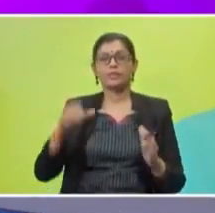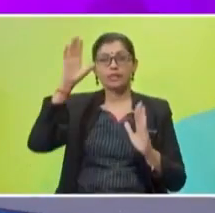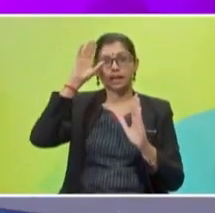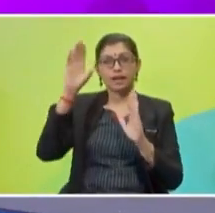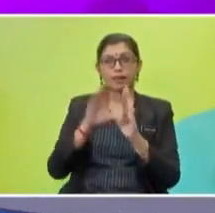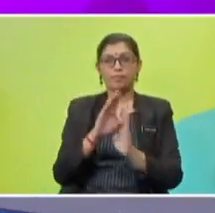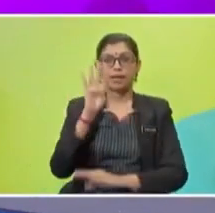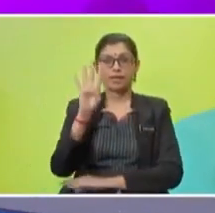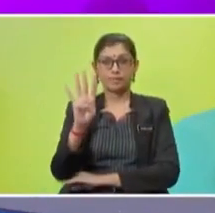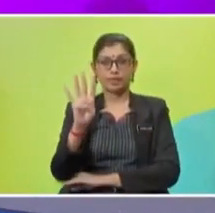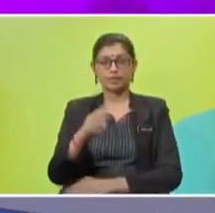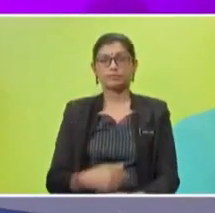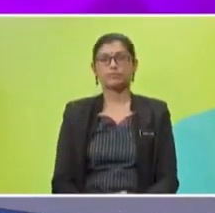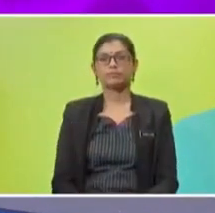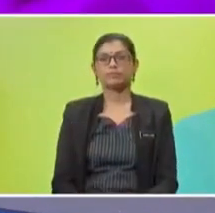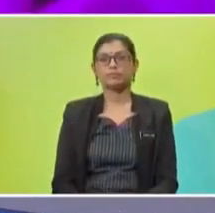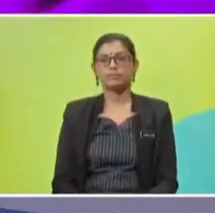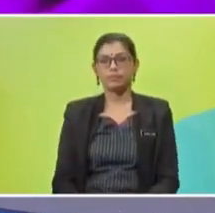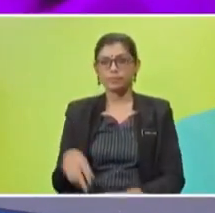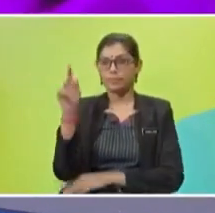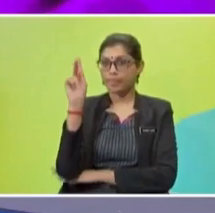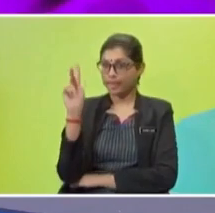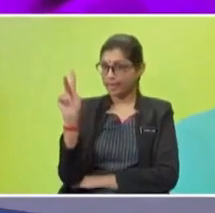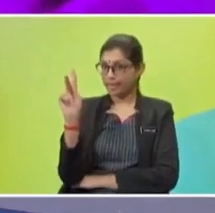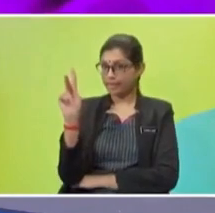kode-kode Hindu Cie cie